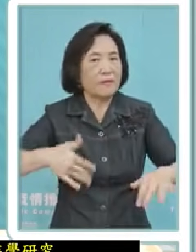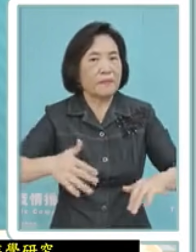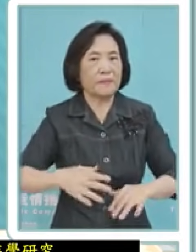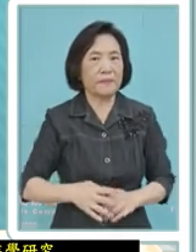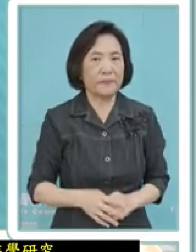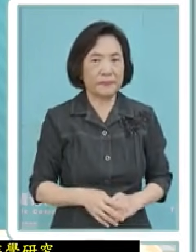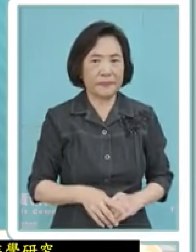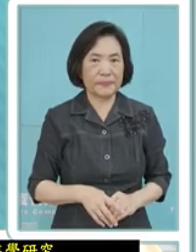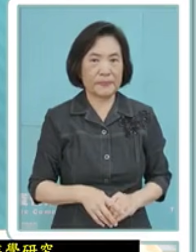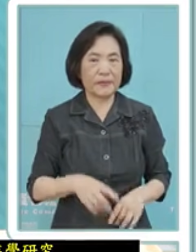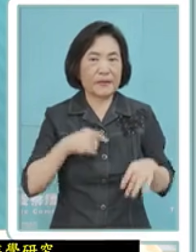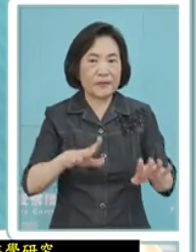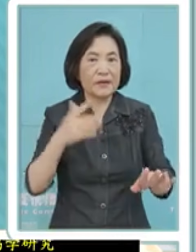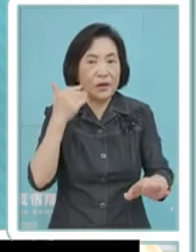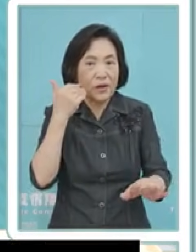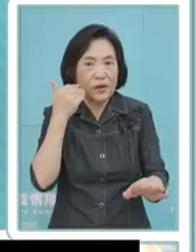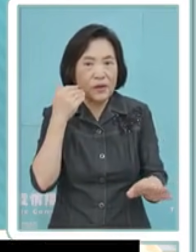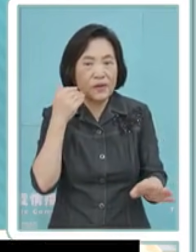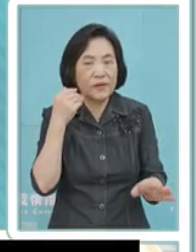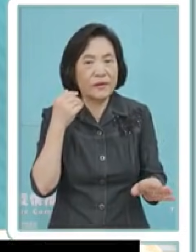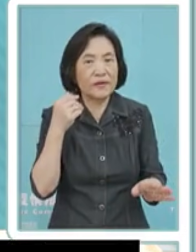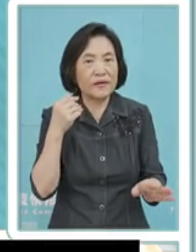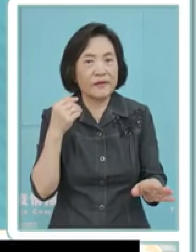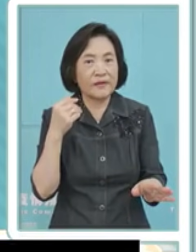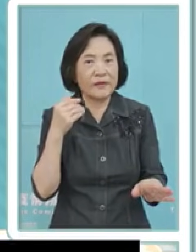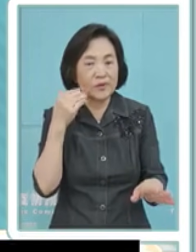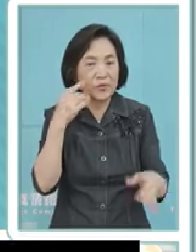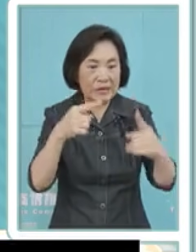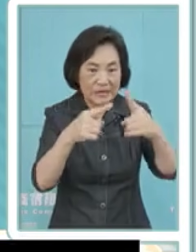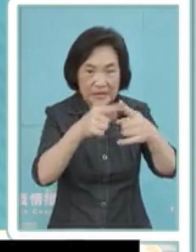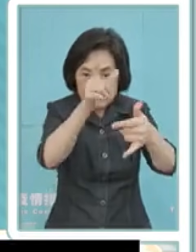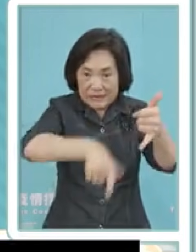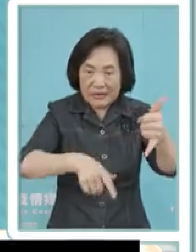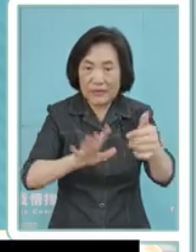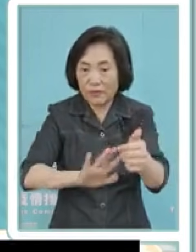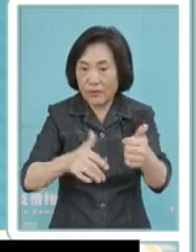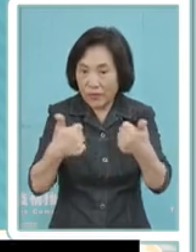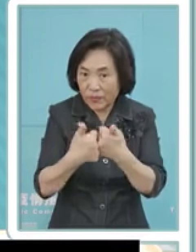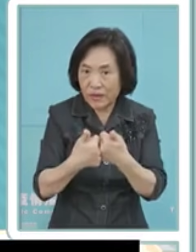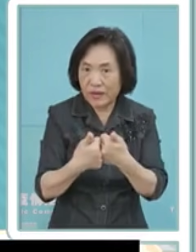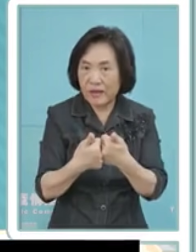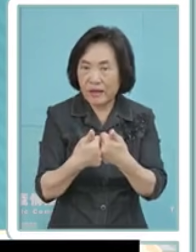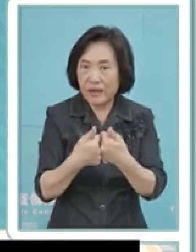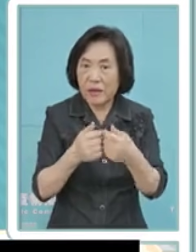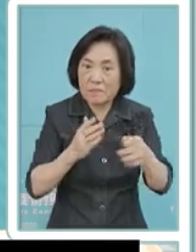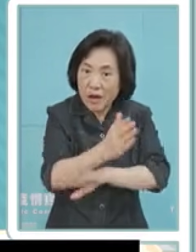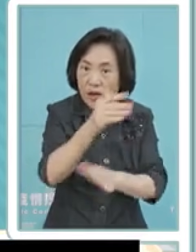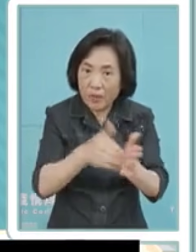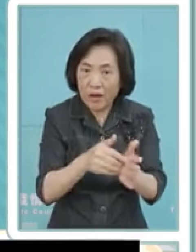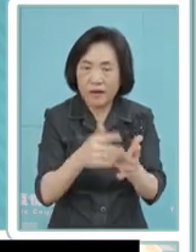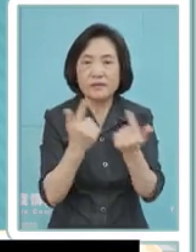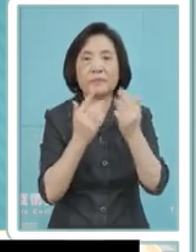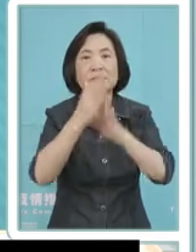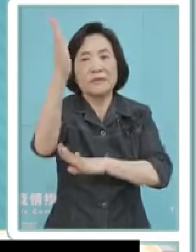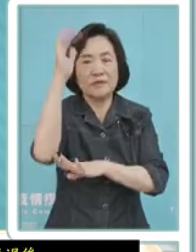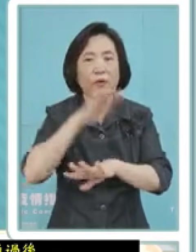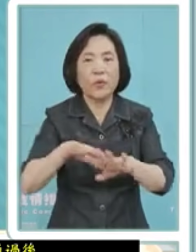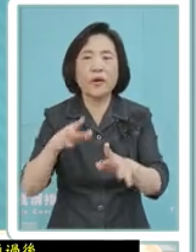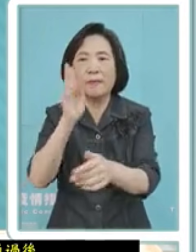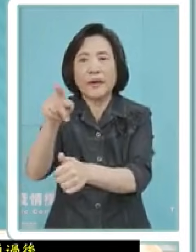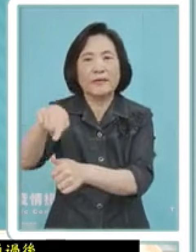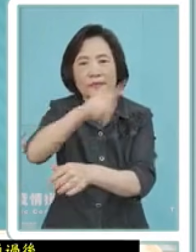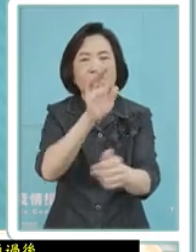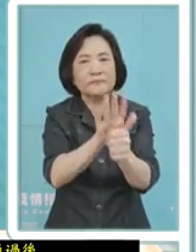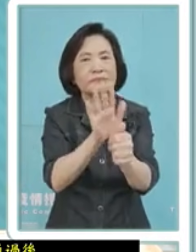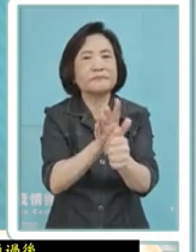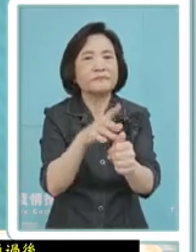澳门是这样的，在只要在这个人体试验委员会也通过以后，台北市政府会给他行政协助去把它做，因为我们很